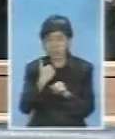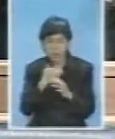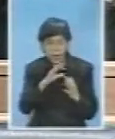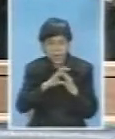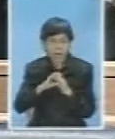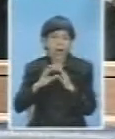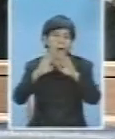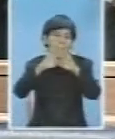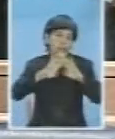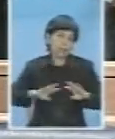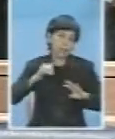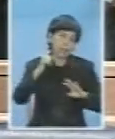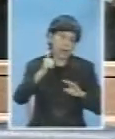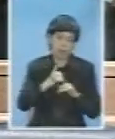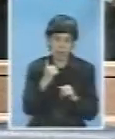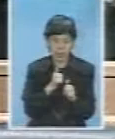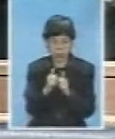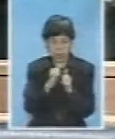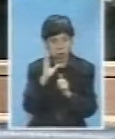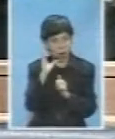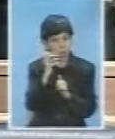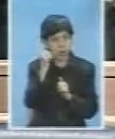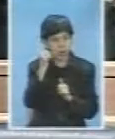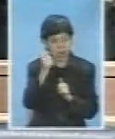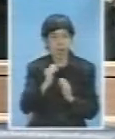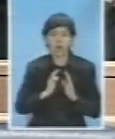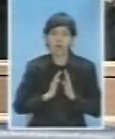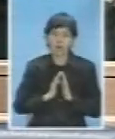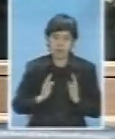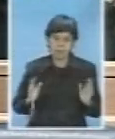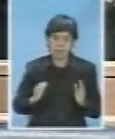าสู่ประชาคมอาเซียนและในการแข่งขันระดับโลกต่อไปขอขอบคุณท่านประธานครับ ขอบคุณครับ